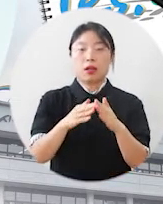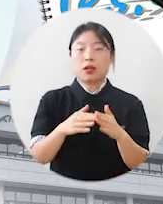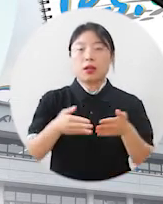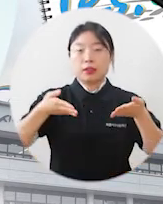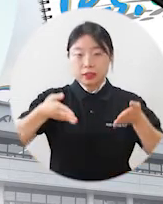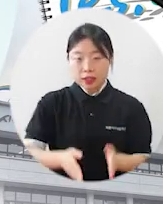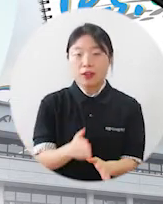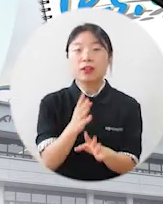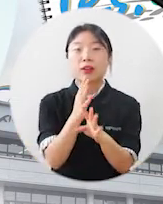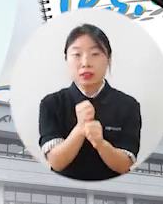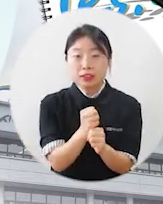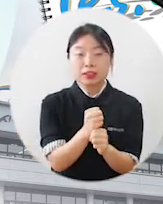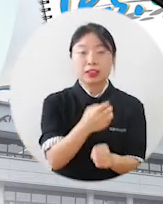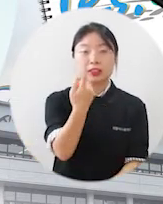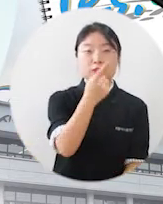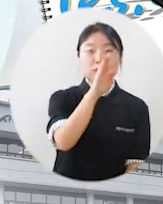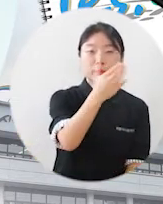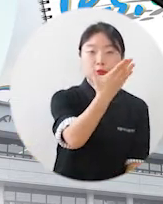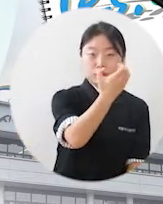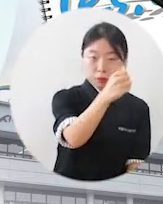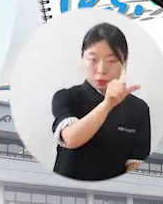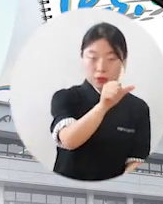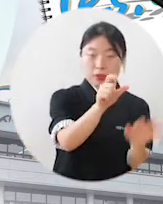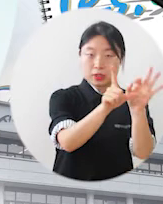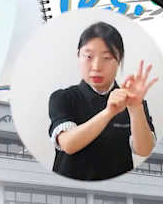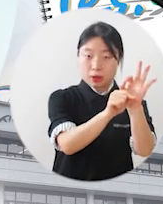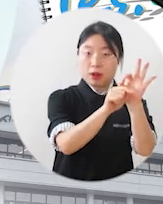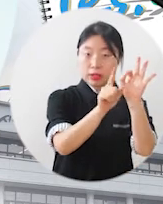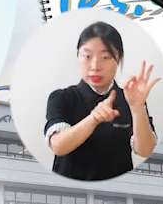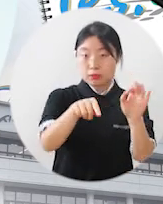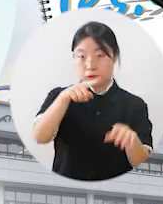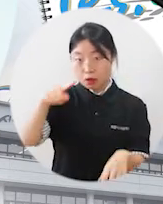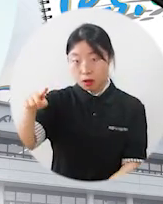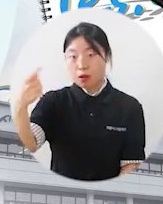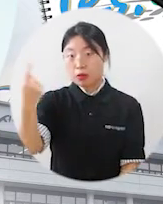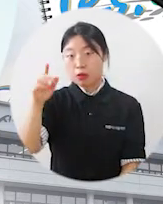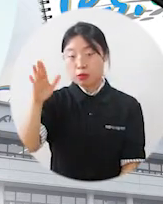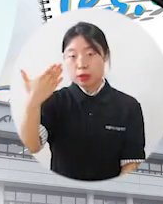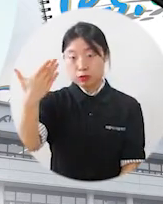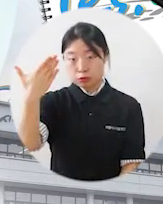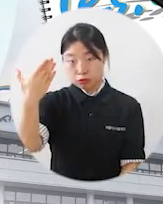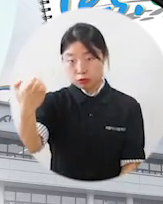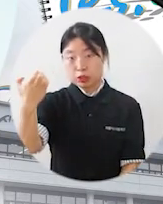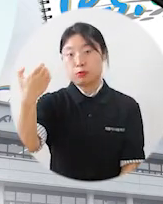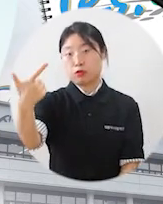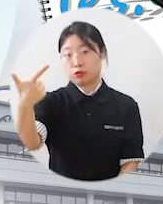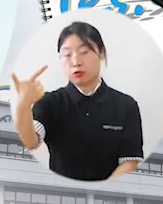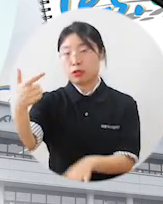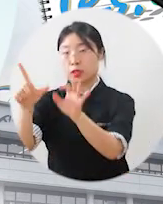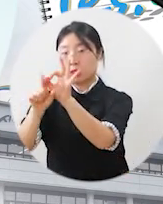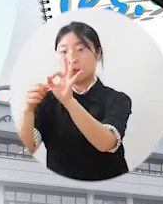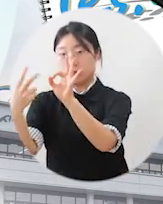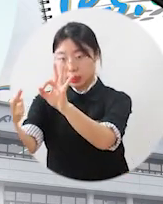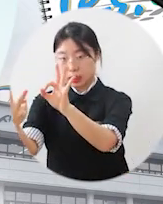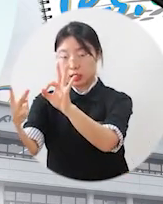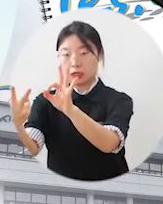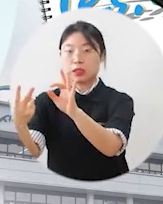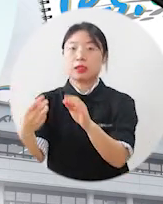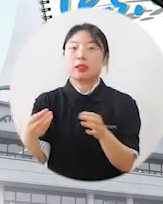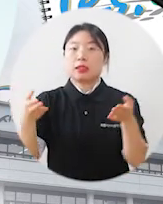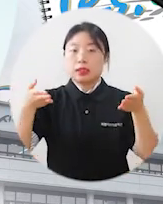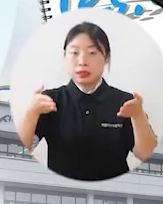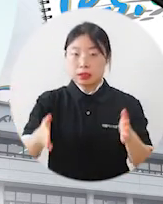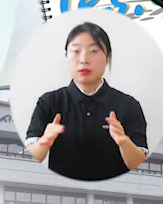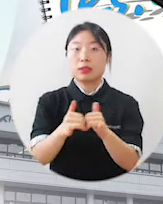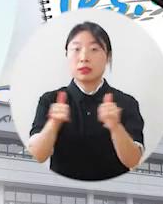2일부터 96년 10월 1일 출생자로 현재 의왕시의 주소를 두고 경기도 내 연속 3년 이상 또는